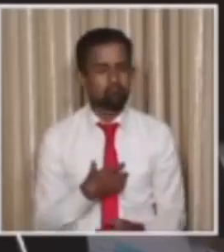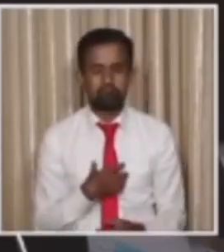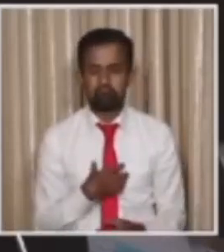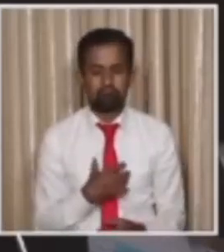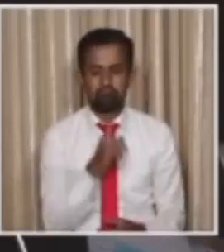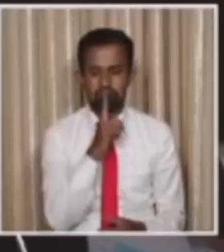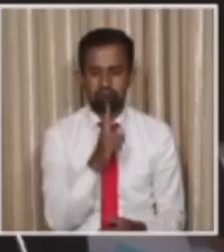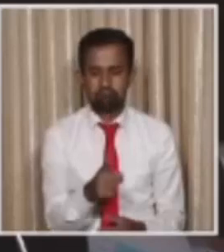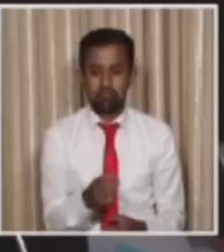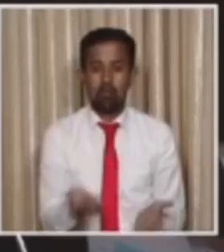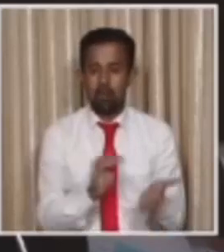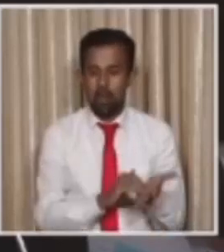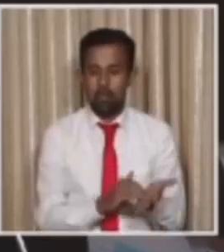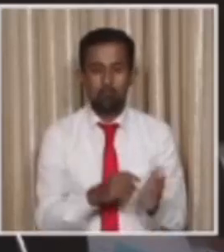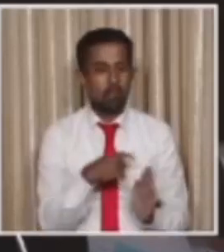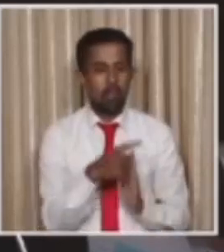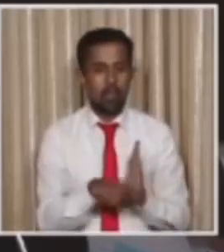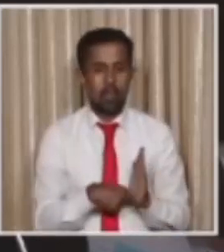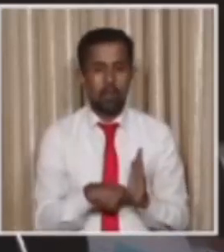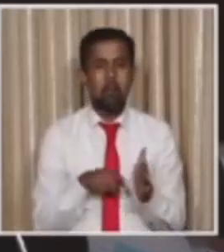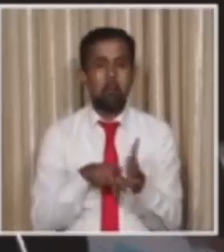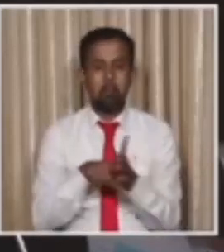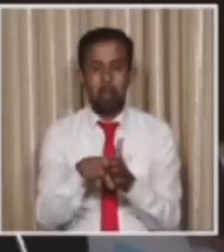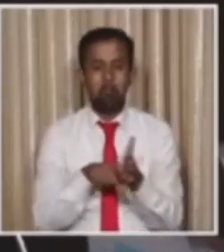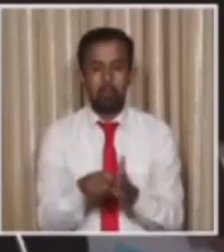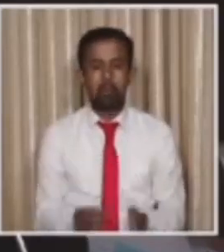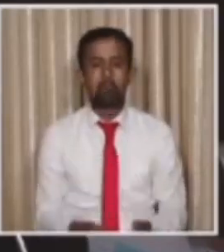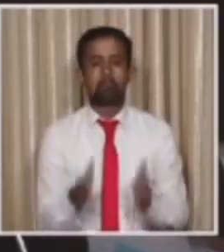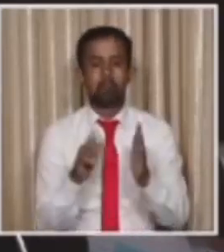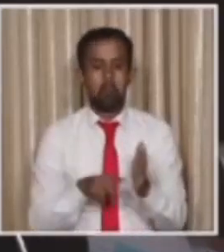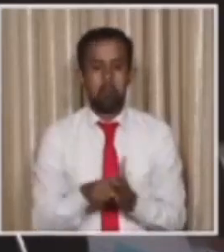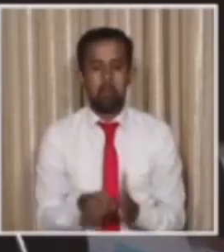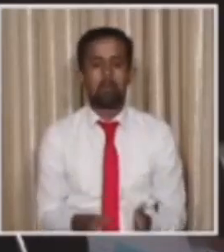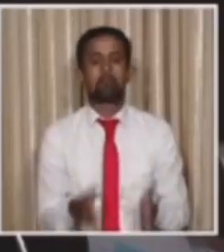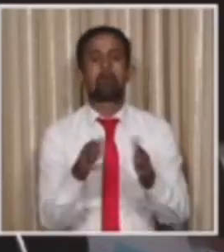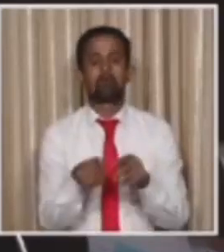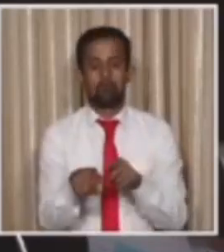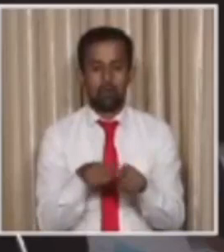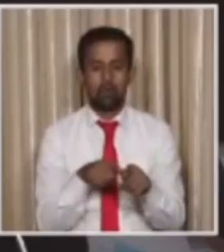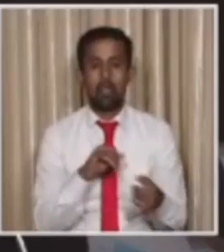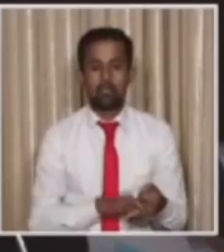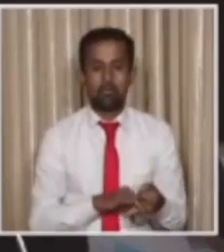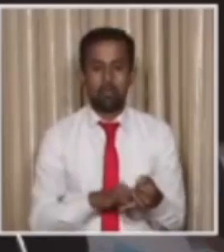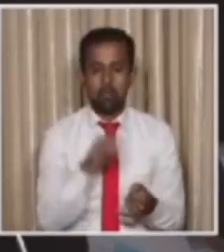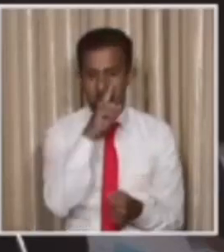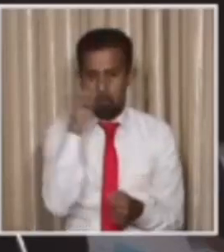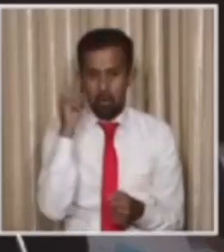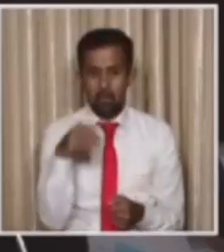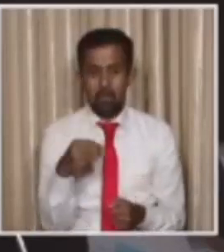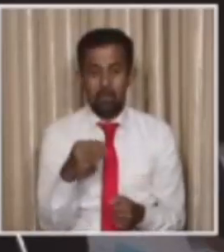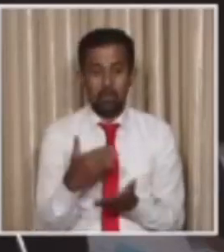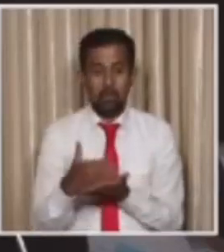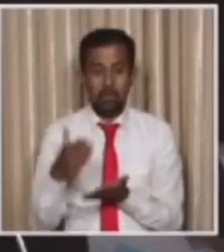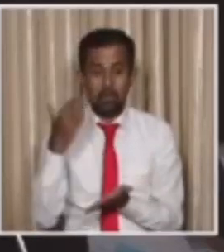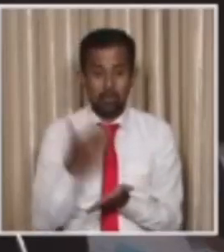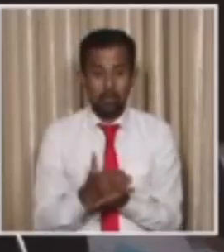කියනවා නැවතත් මේ රට පරණ පාරටම පරණ මාවතටම ගිහින් තියෙනවා. ඒ වගේම සැප්තැම්බර් මාසයේ ණය ප්‍රතිව්‍යුහගත